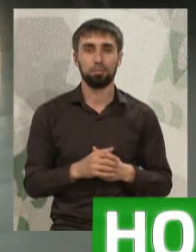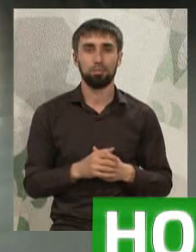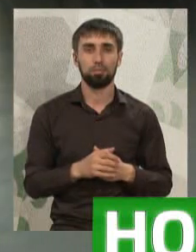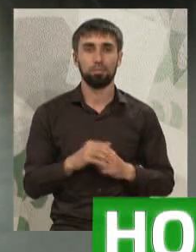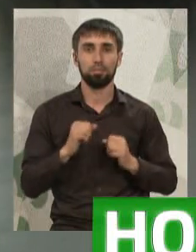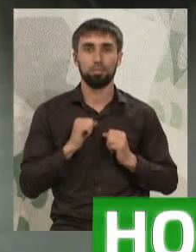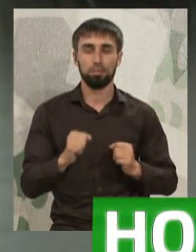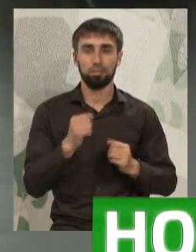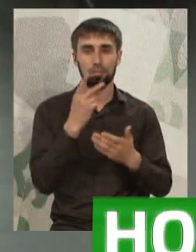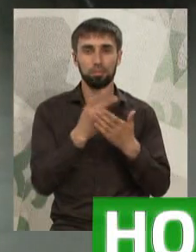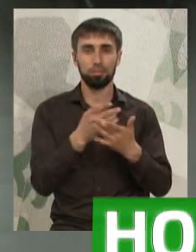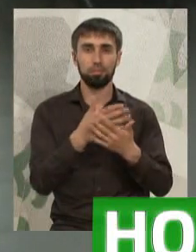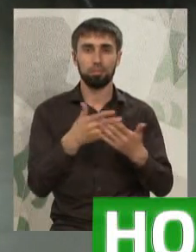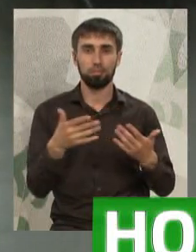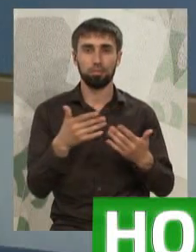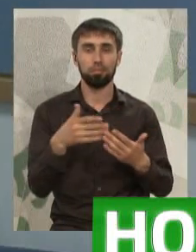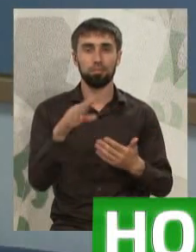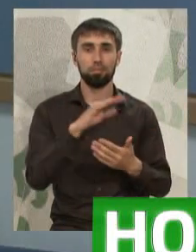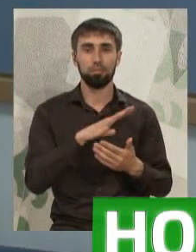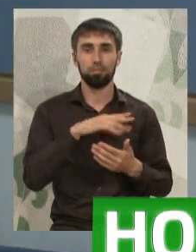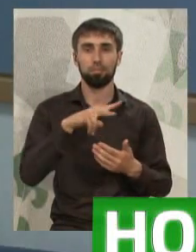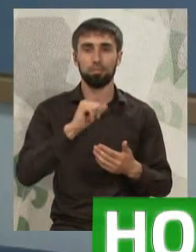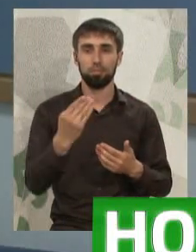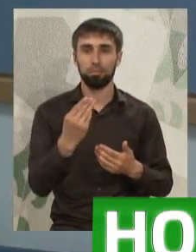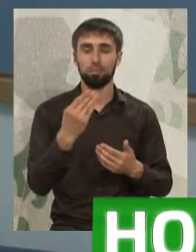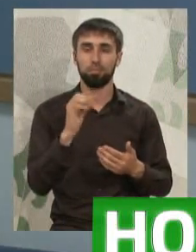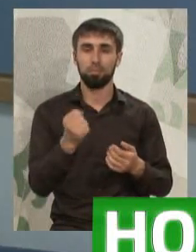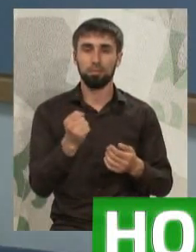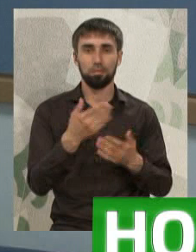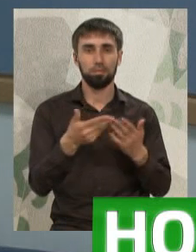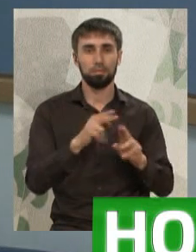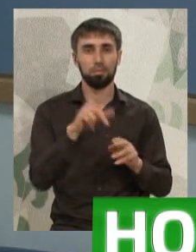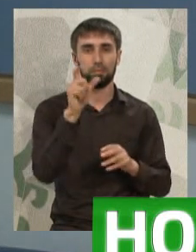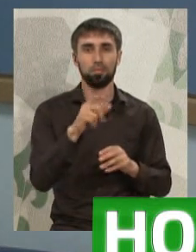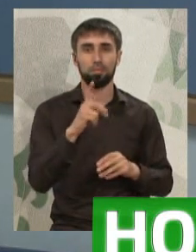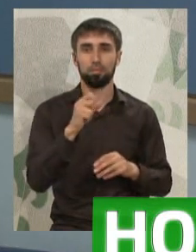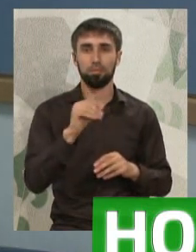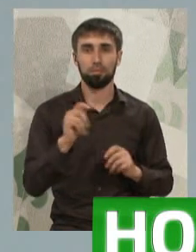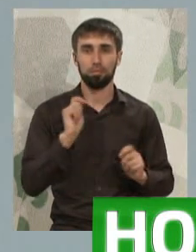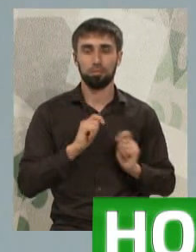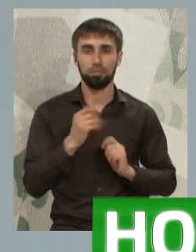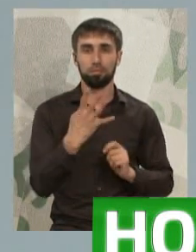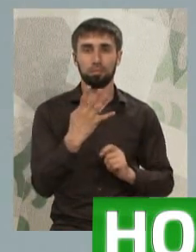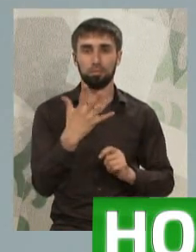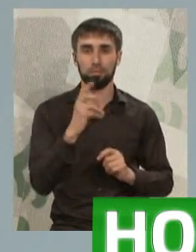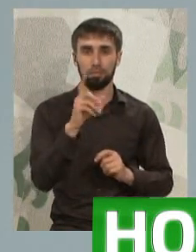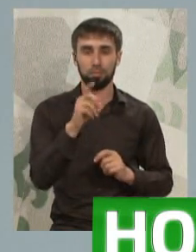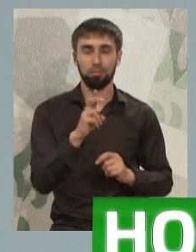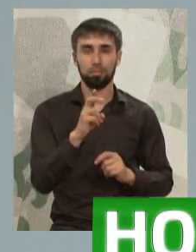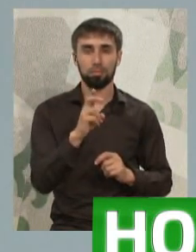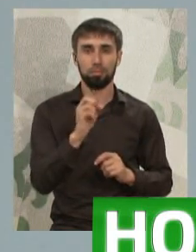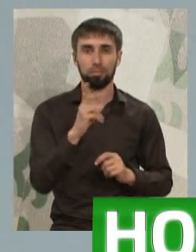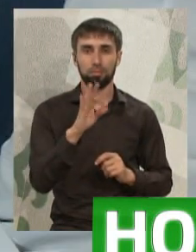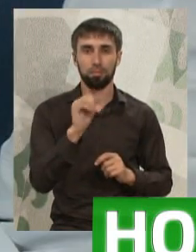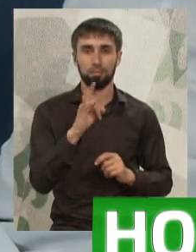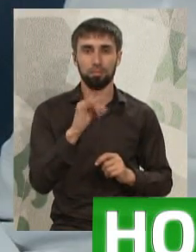Герои выглядят по-разному. Кто-то носит плащи, а кто-то медицинские халаты. Вот уже на протяжении 45 лет у Рукет Бековой важная